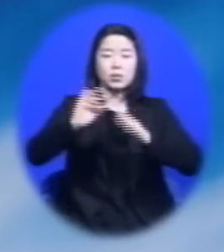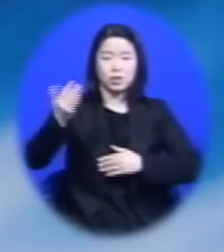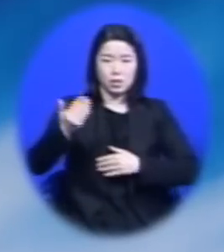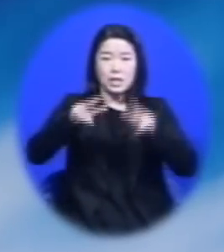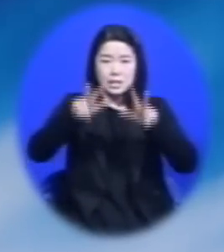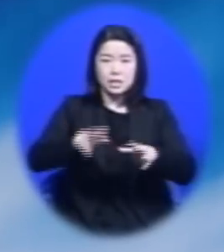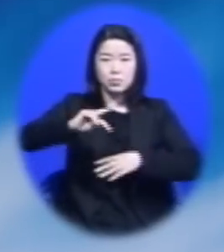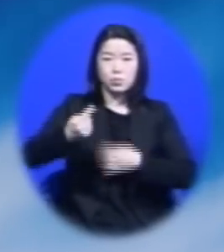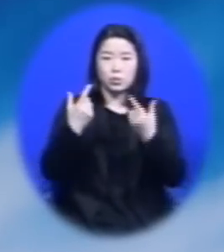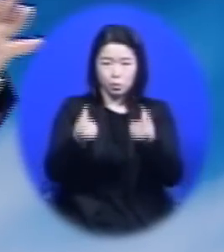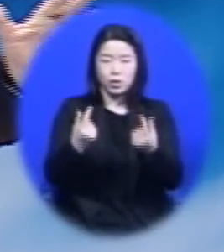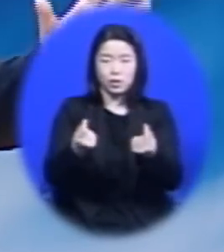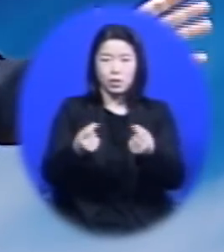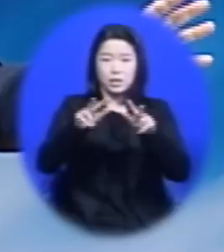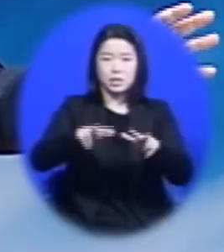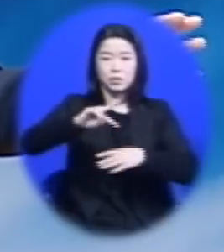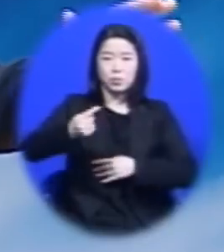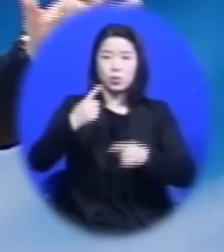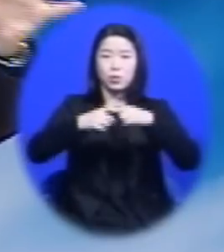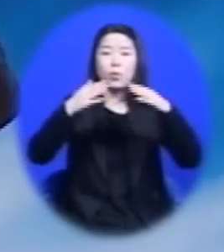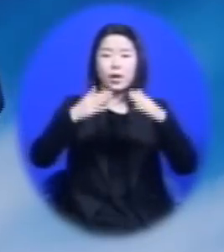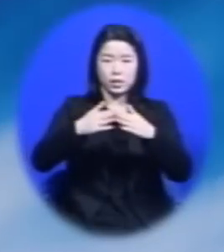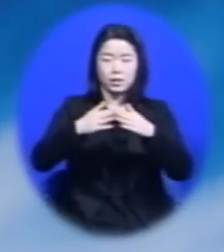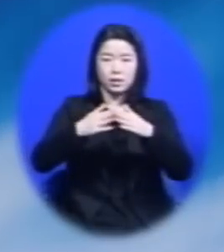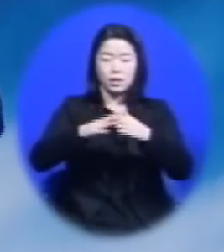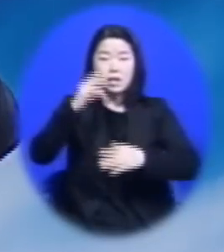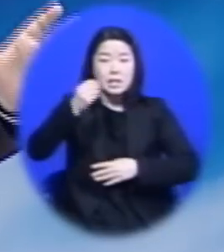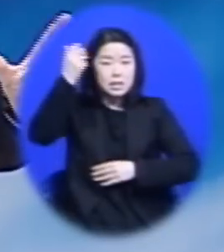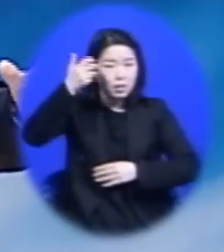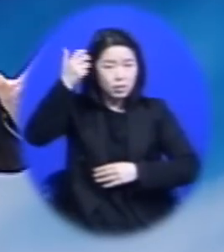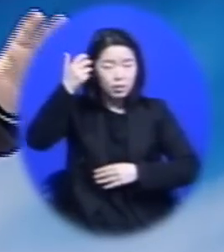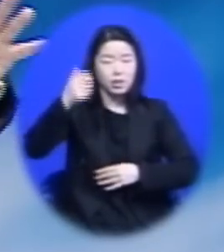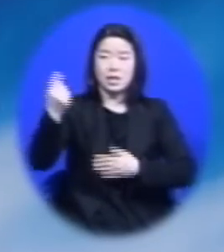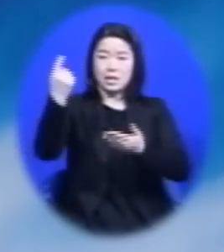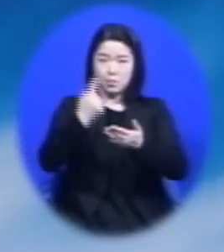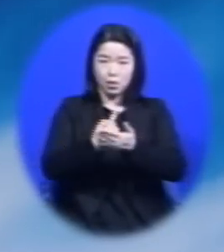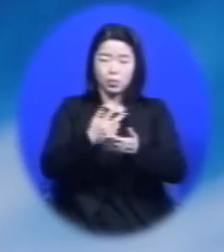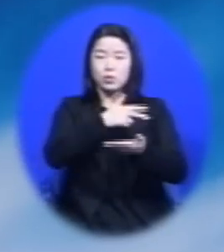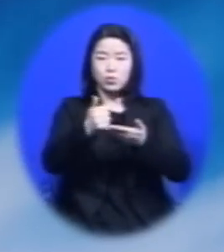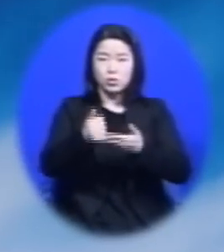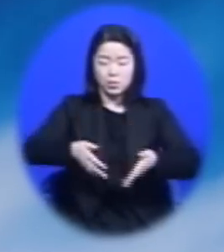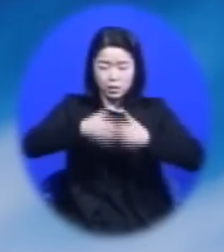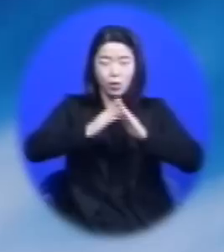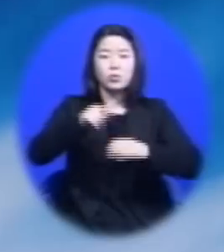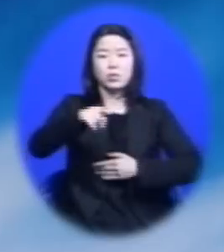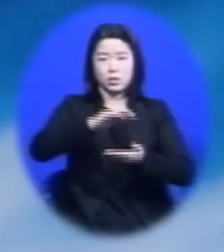똑같습니다 지금도 교회는 성령이 임하심으로 주님이 세우시는